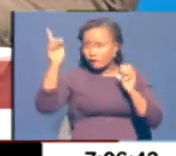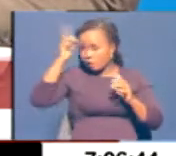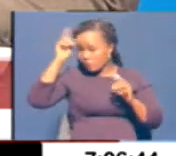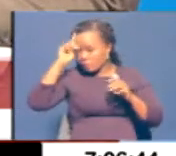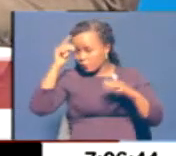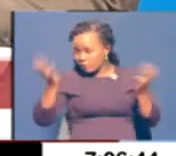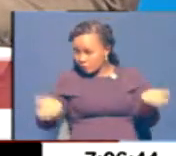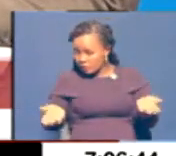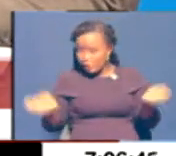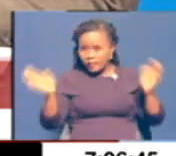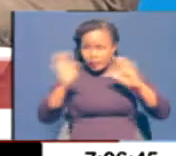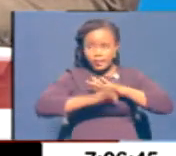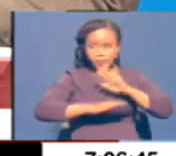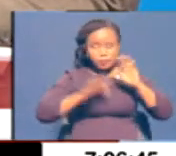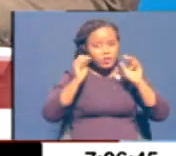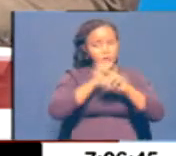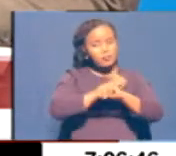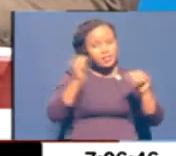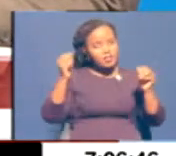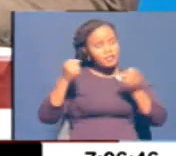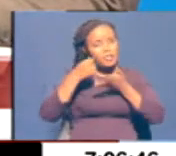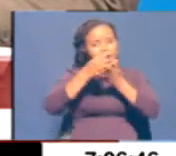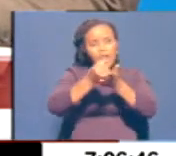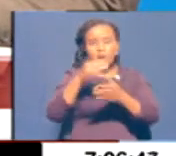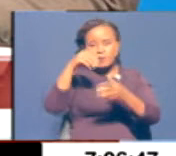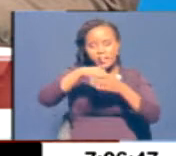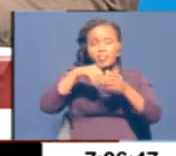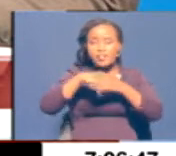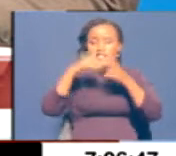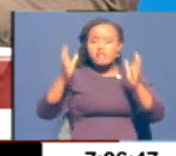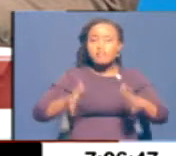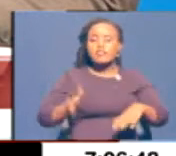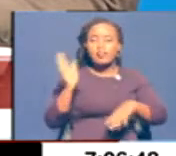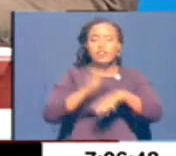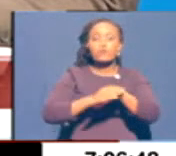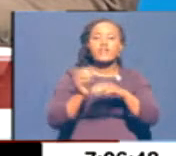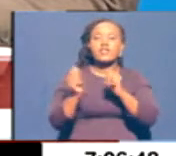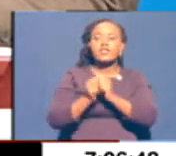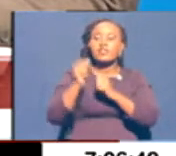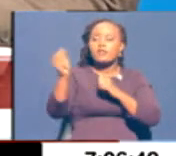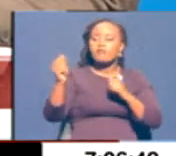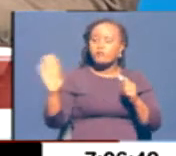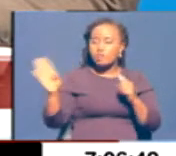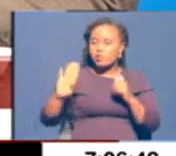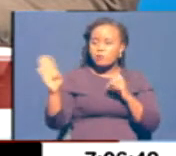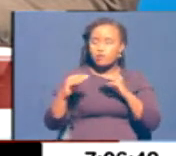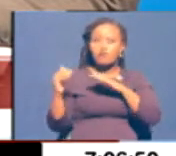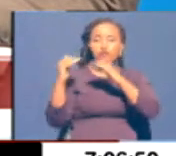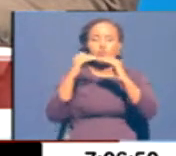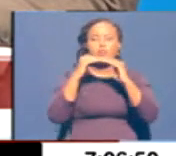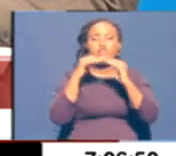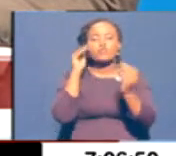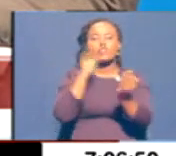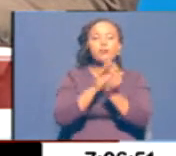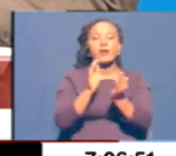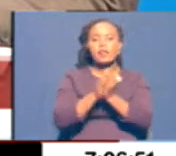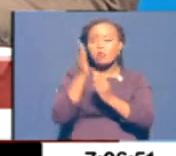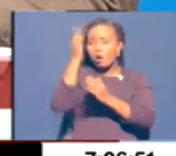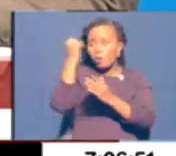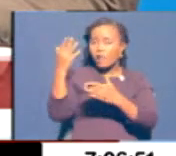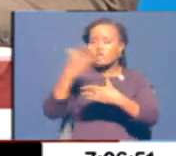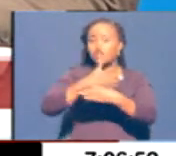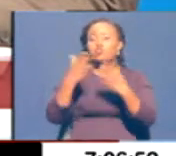William Ruto alimsaidia mwekezaji huyo kupata mkopo wa shilingi bilioni 15 kutoka benki ya Equity kwa ajili ya ujenzi wa kiwanda cha